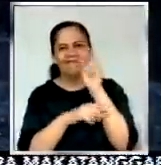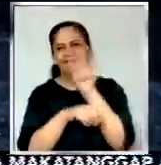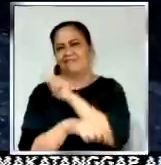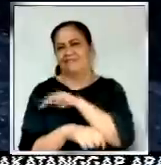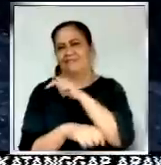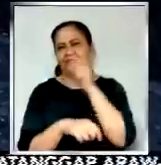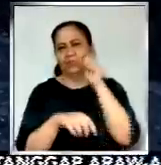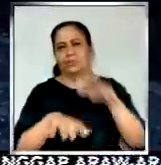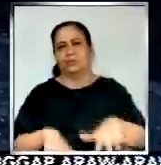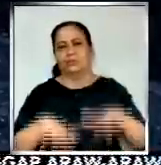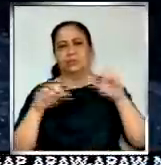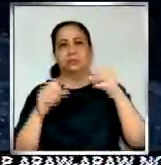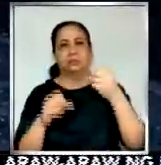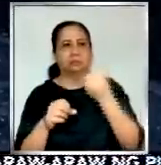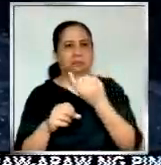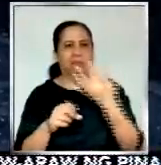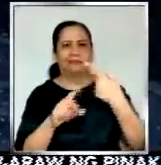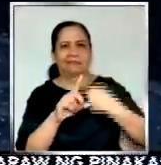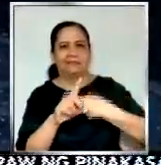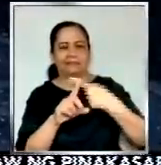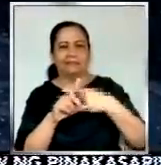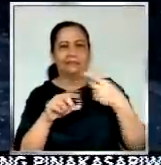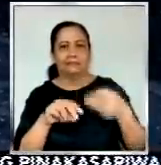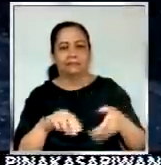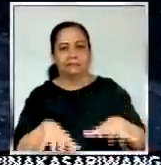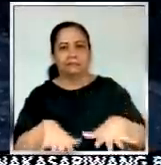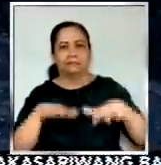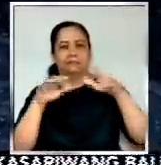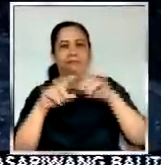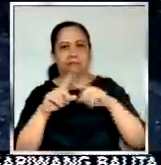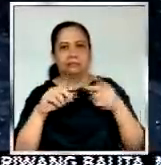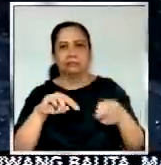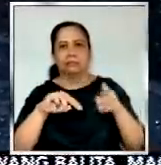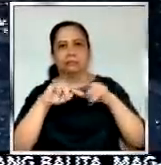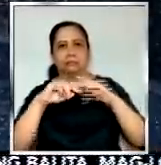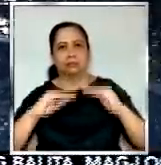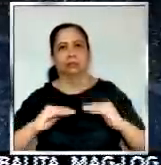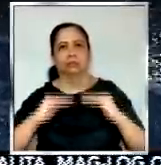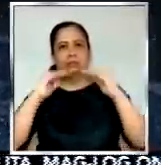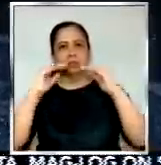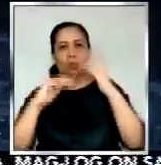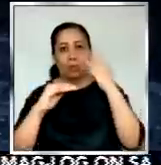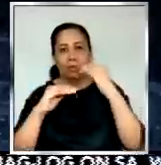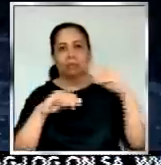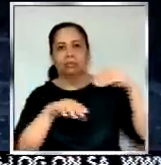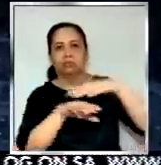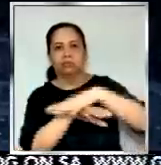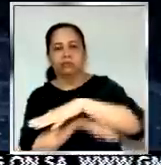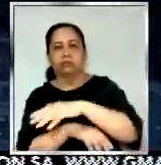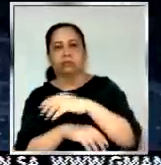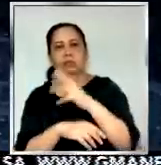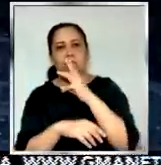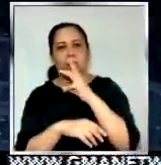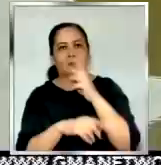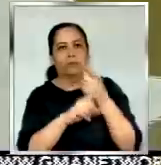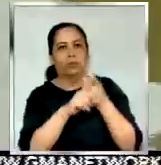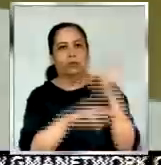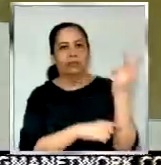ng baha. Pero nadagdagan pa po ang level ng tubig matapos nga pong magpakawala ng tubig ang 2 dam.